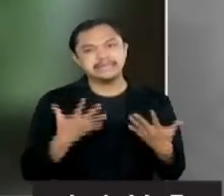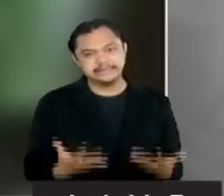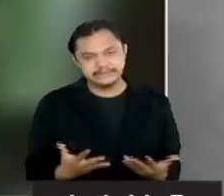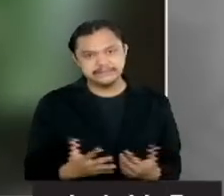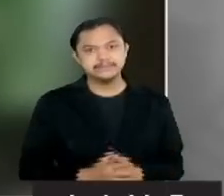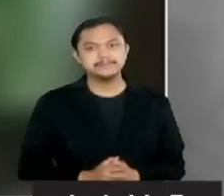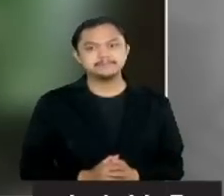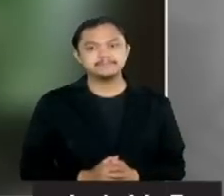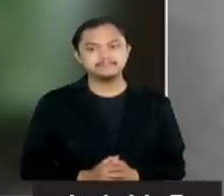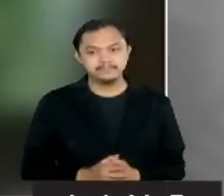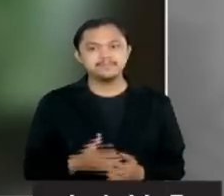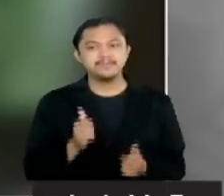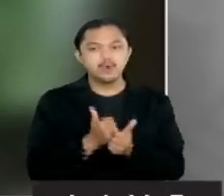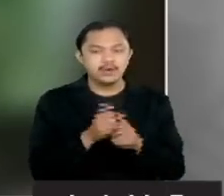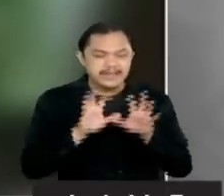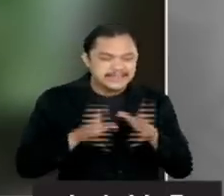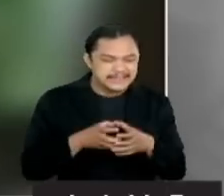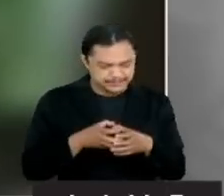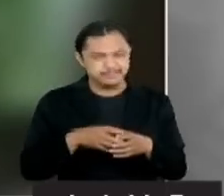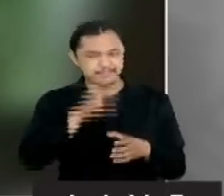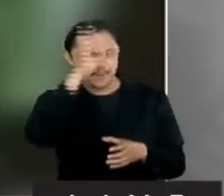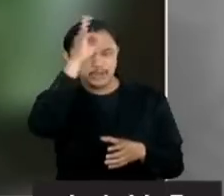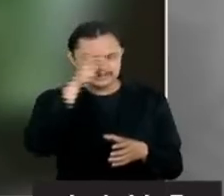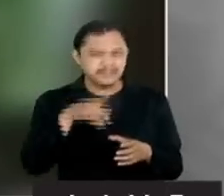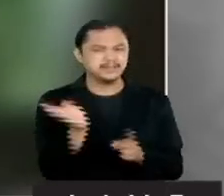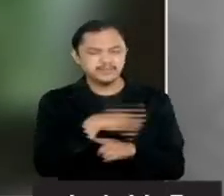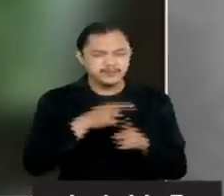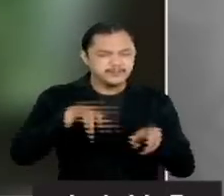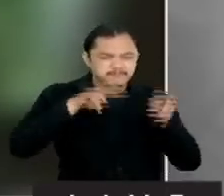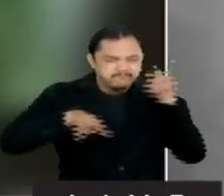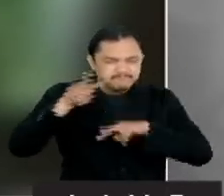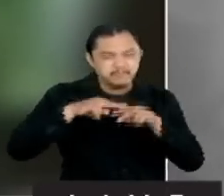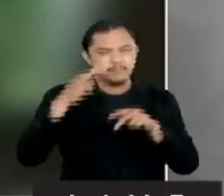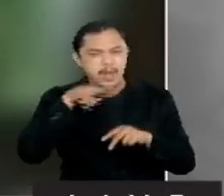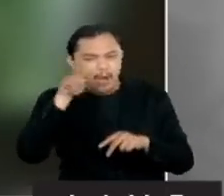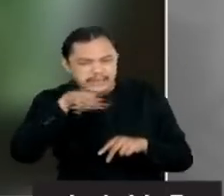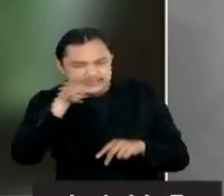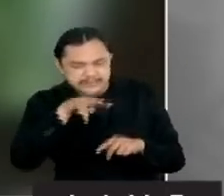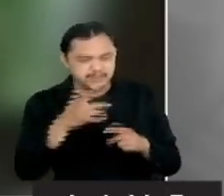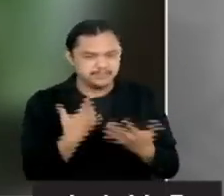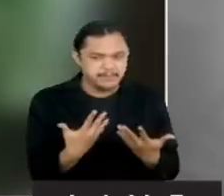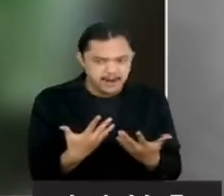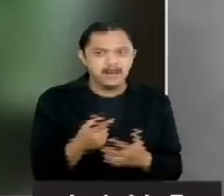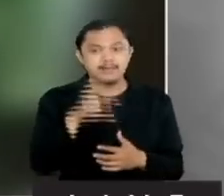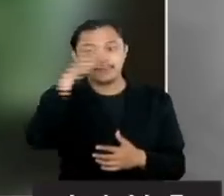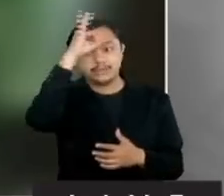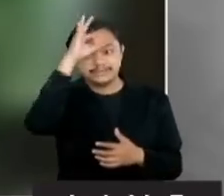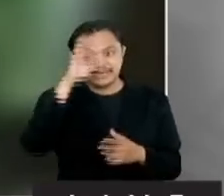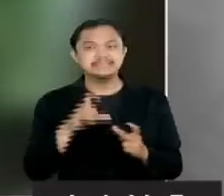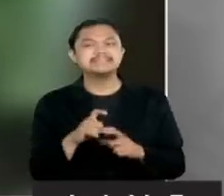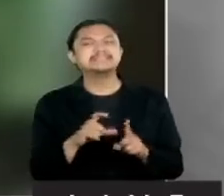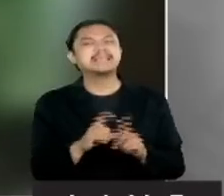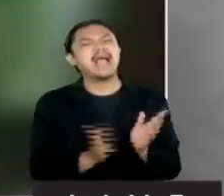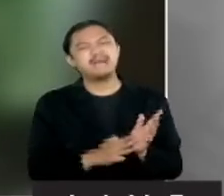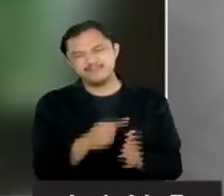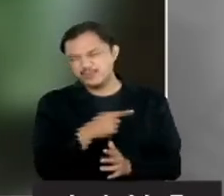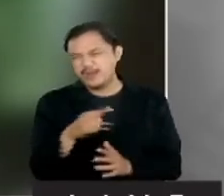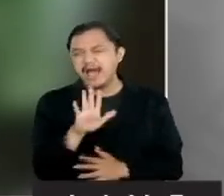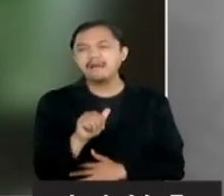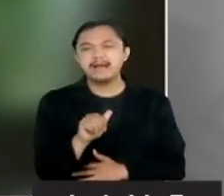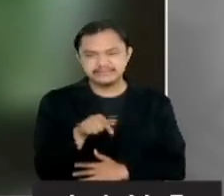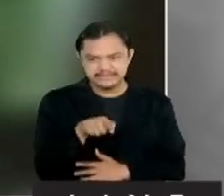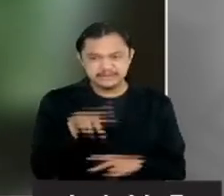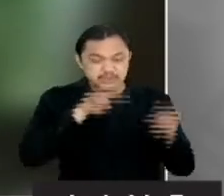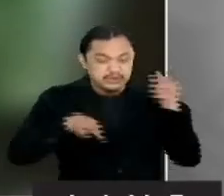Polres maupun di Polsek. Tetapi dengan keterbatasan personil dan juga daya jangkau dari unit-unit patroli ini,